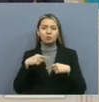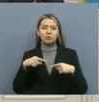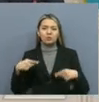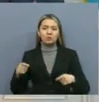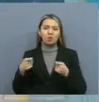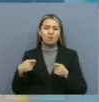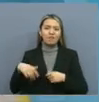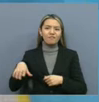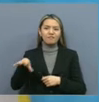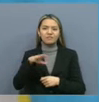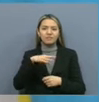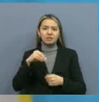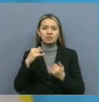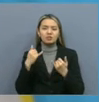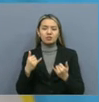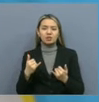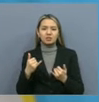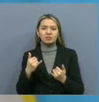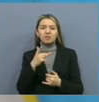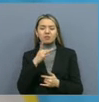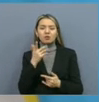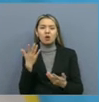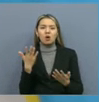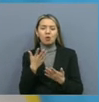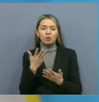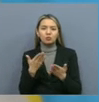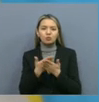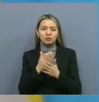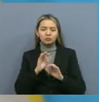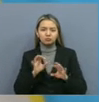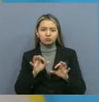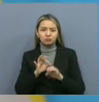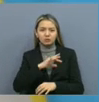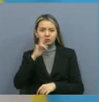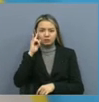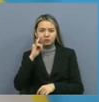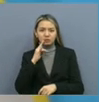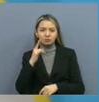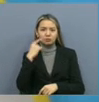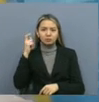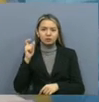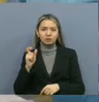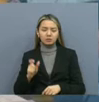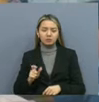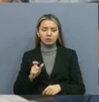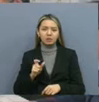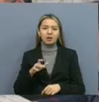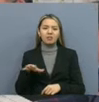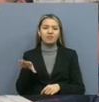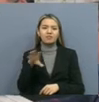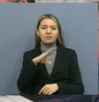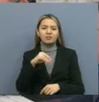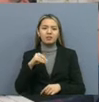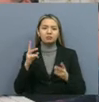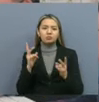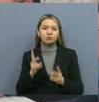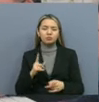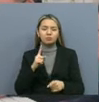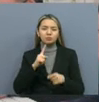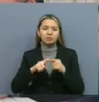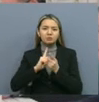басшылары таяу шығыстағы қазіргі ахуал туралы баяндады. Қазақстан Республикасының президенті парсы шығанағы аймағындағы ахуалдың күрт